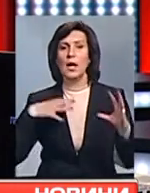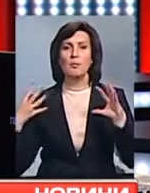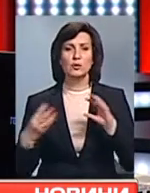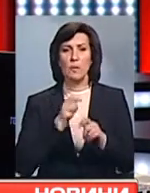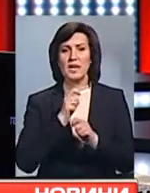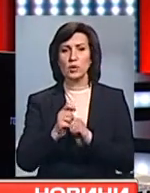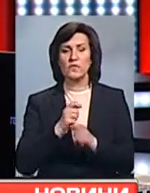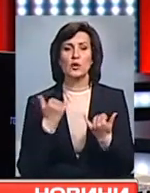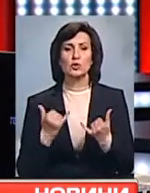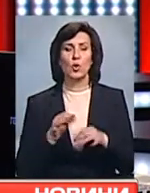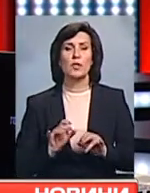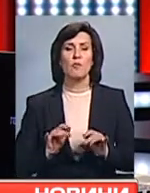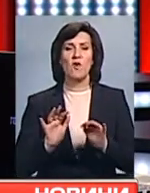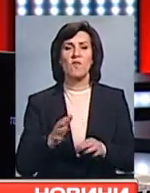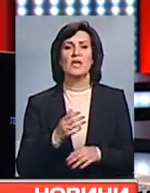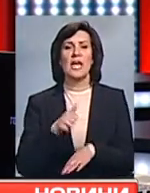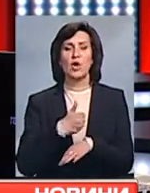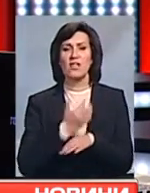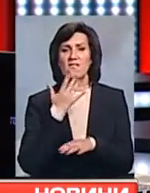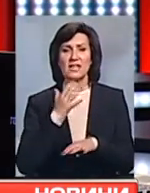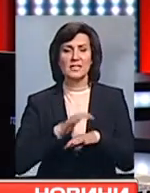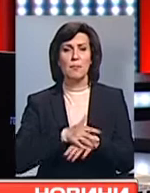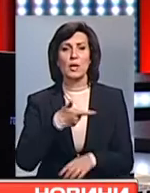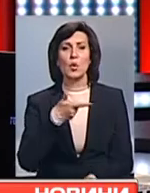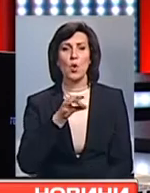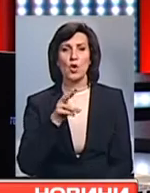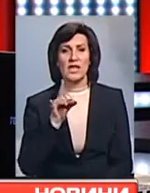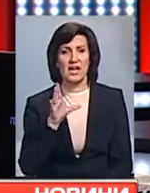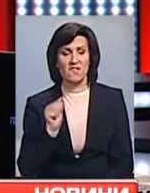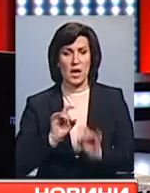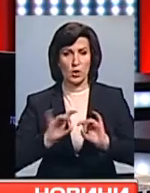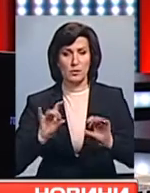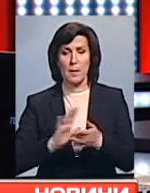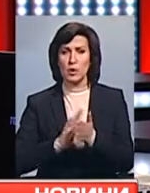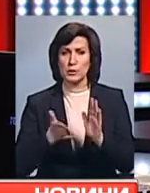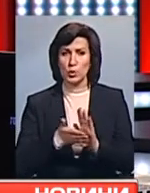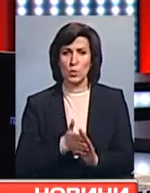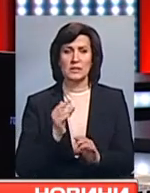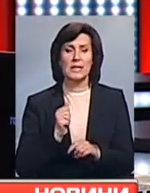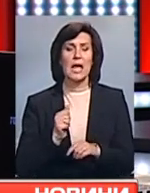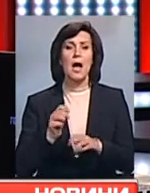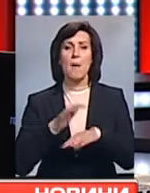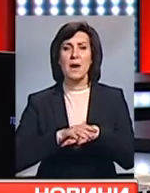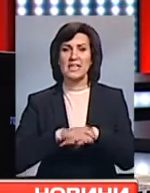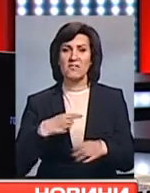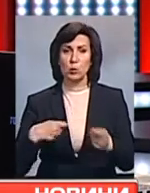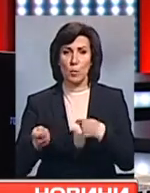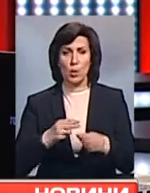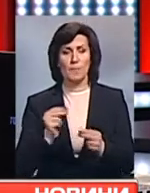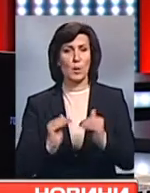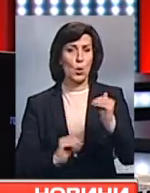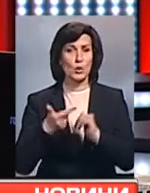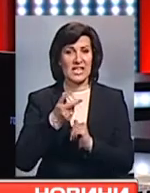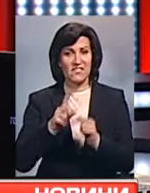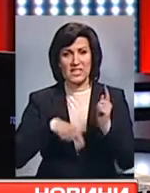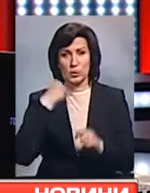Підсумкову прес-конференцію сьогодні провела і голова Нацбанку Валерія Гонтарєва. Розповіла про ситуацію на банківському ринку. Курс гривні